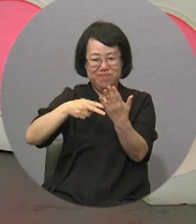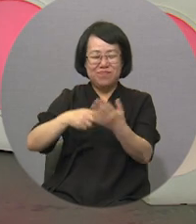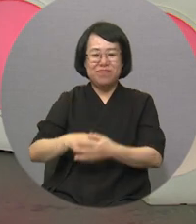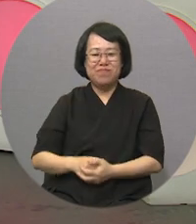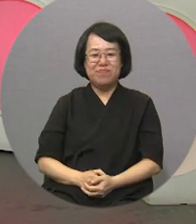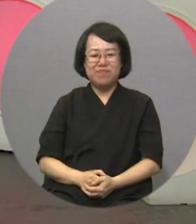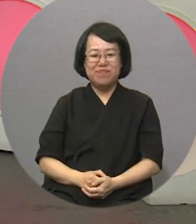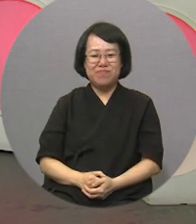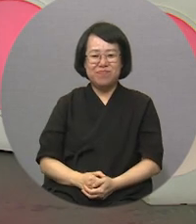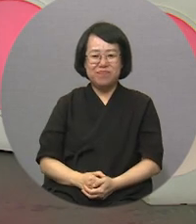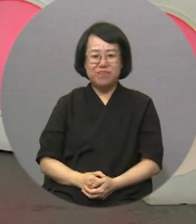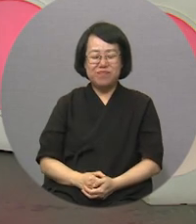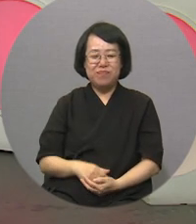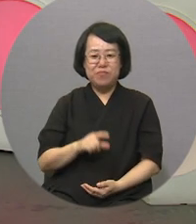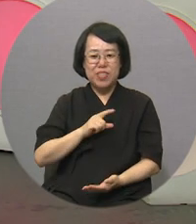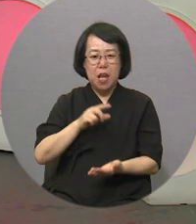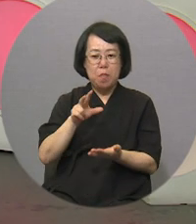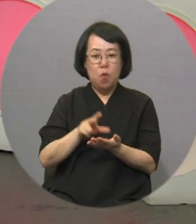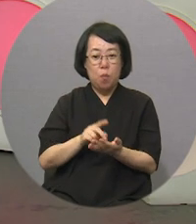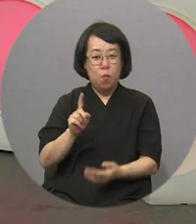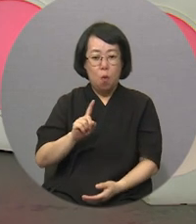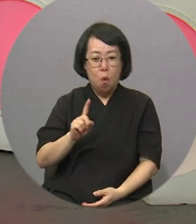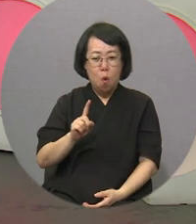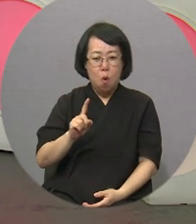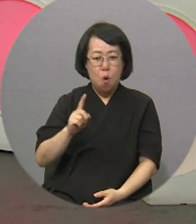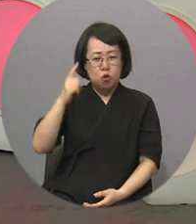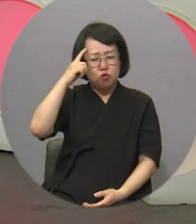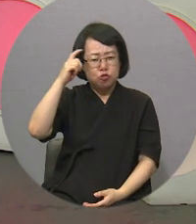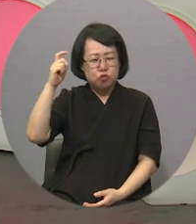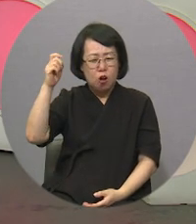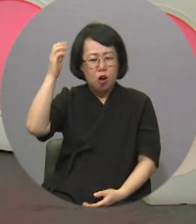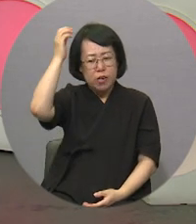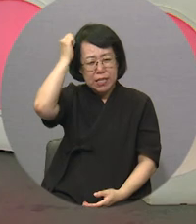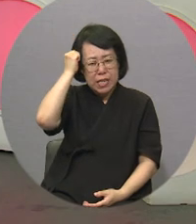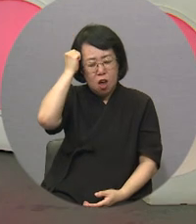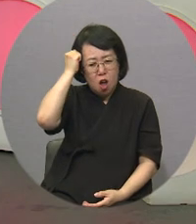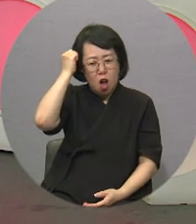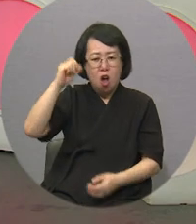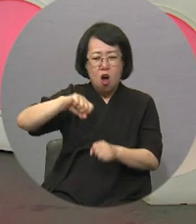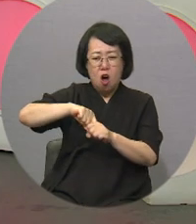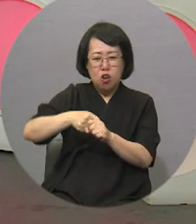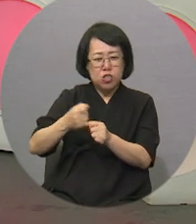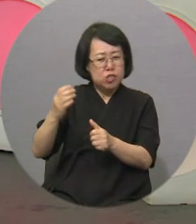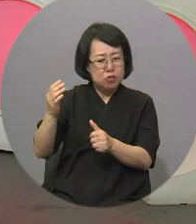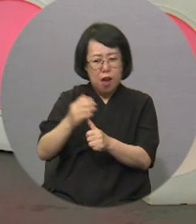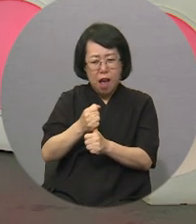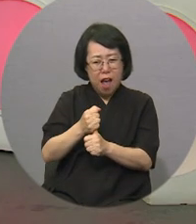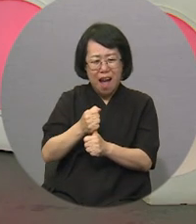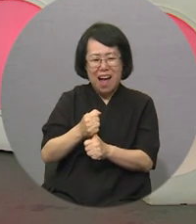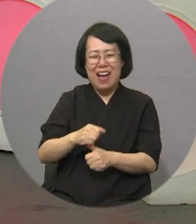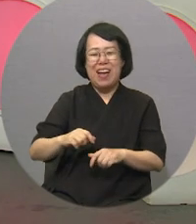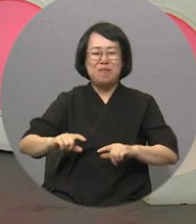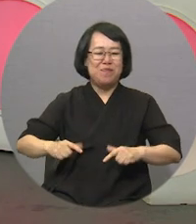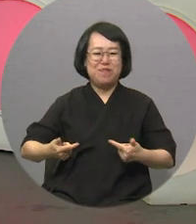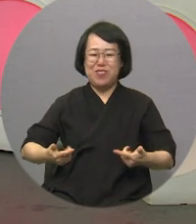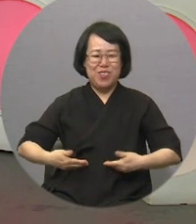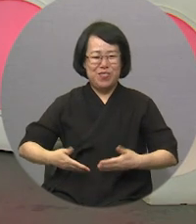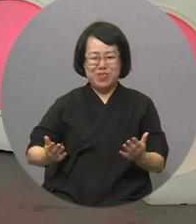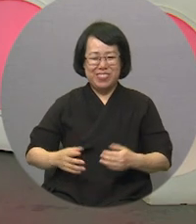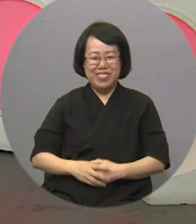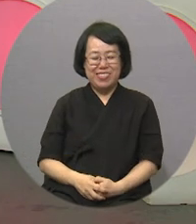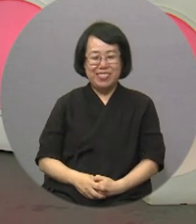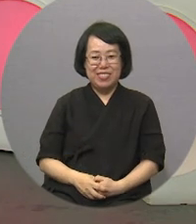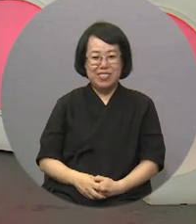오늘의 감동사연 제목은요, 기억은 붙잡는 것이 아니다. 인데요.